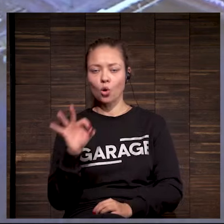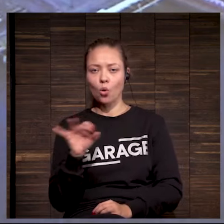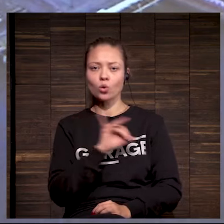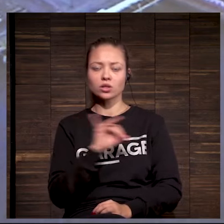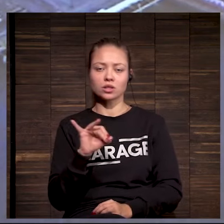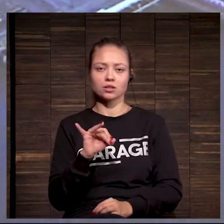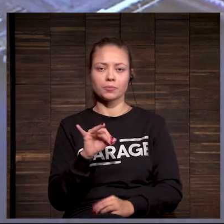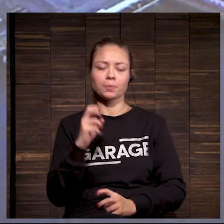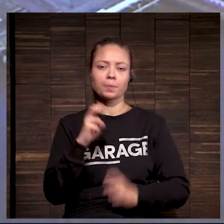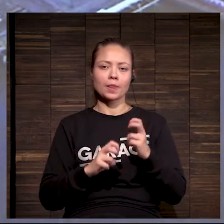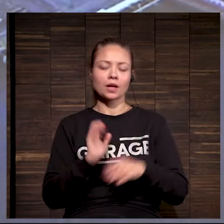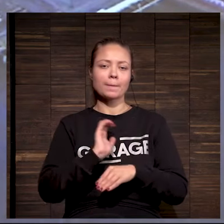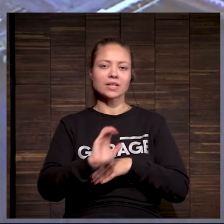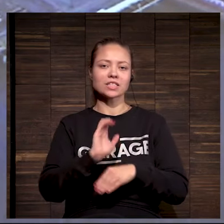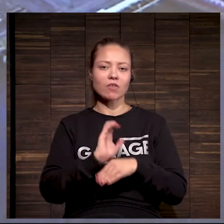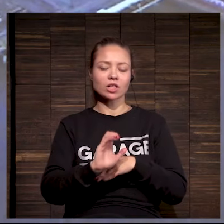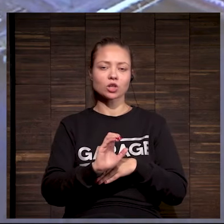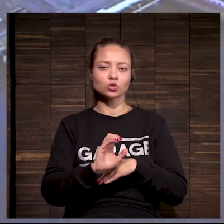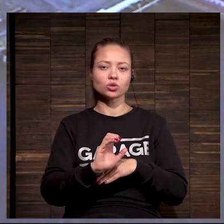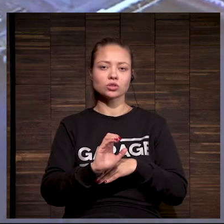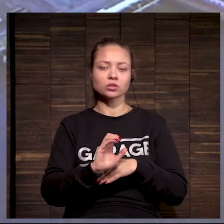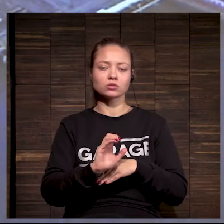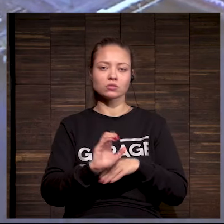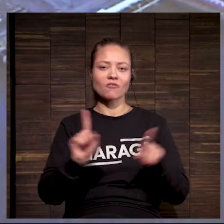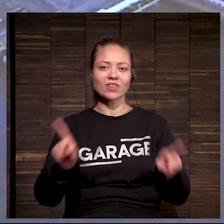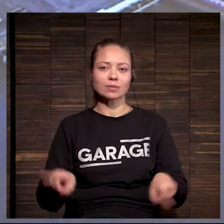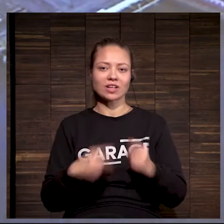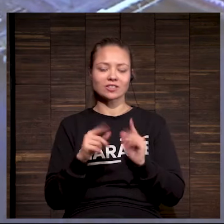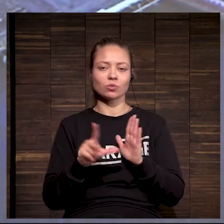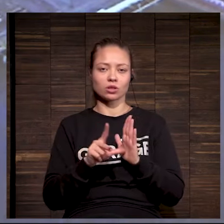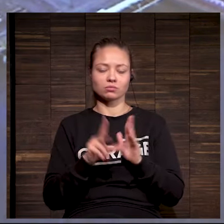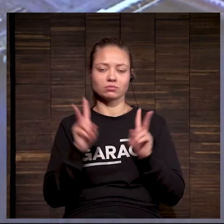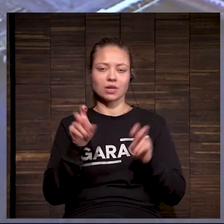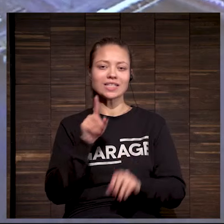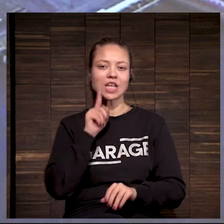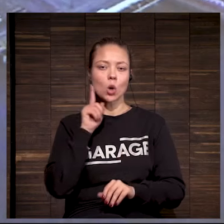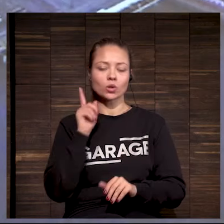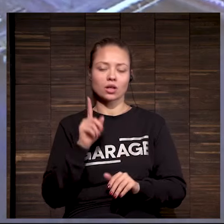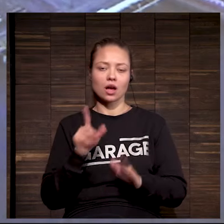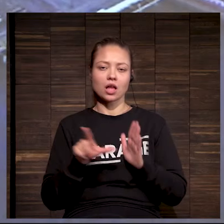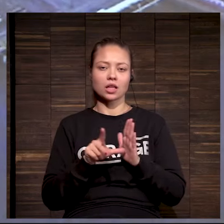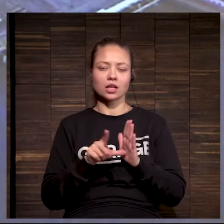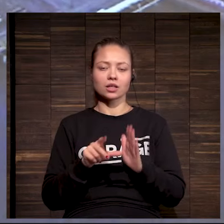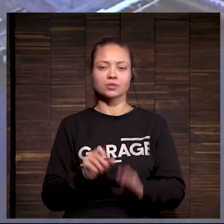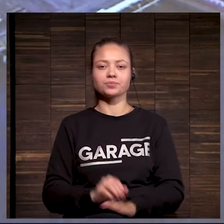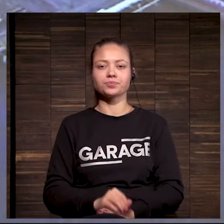предприятиях производящих воспроизводимую энергию зеленую энергию и